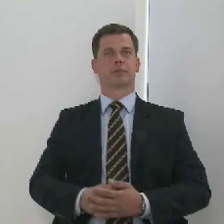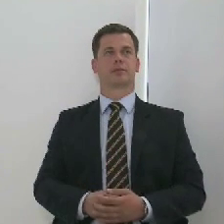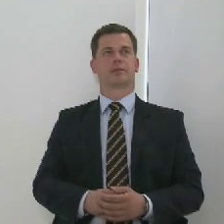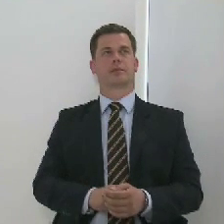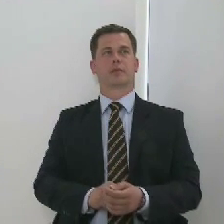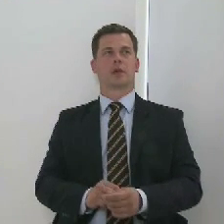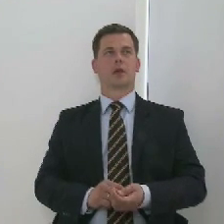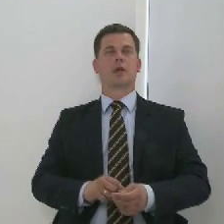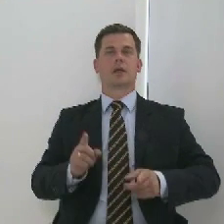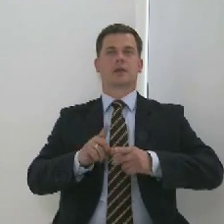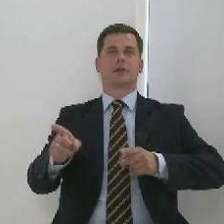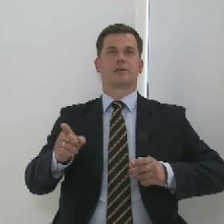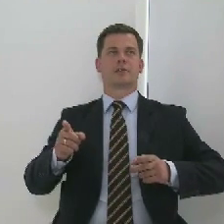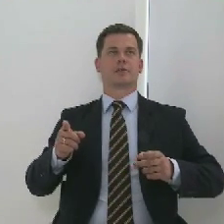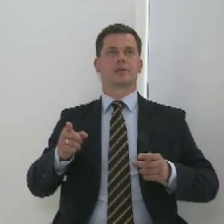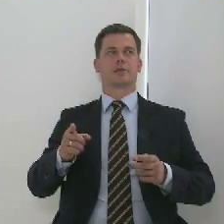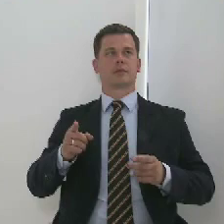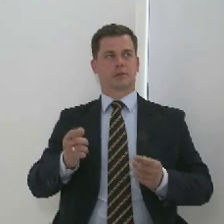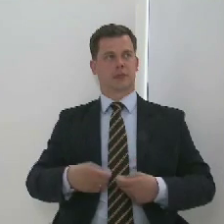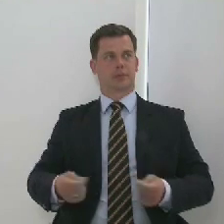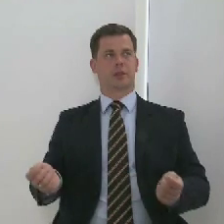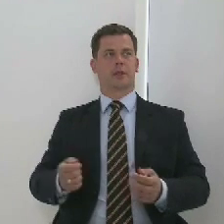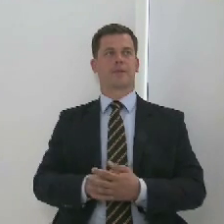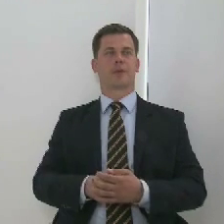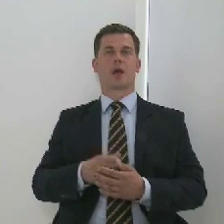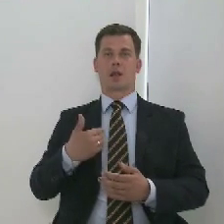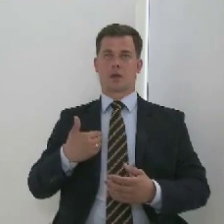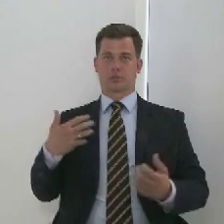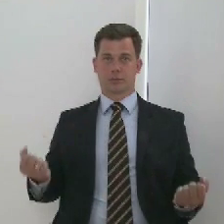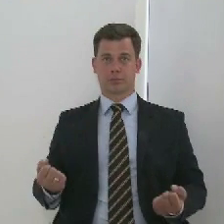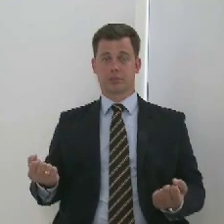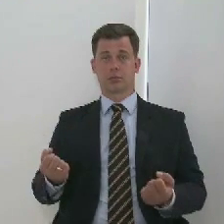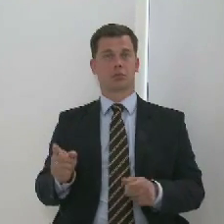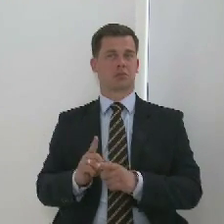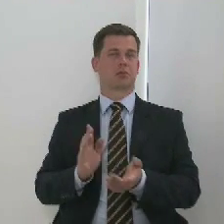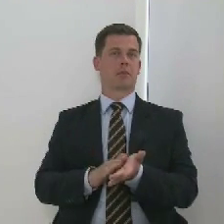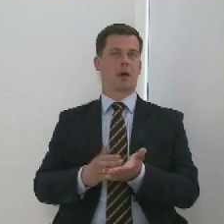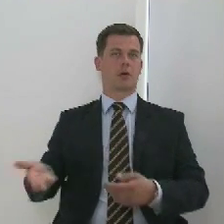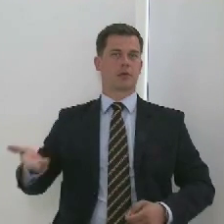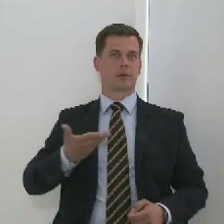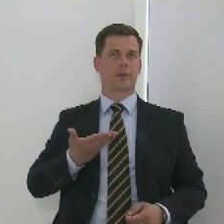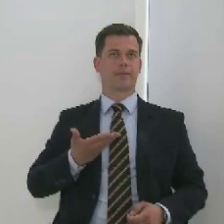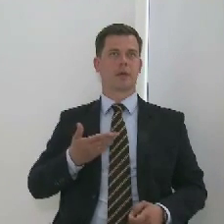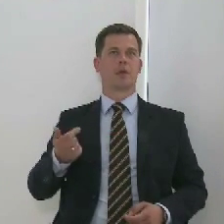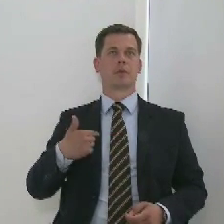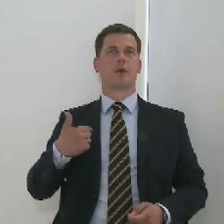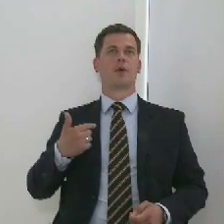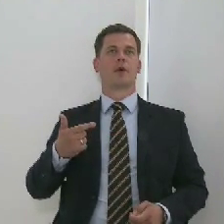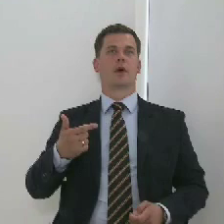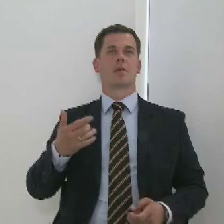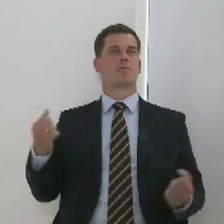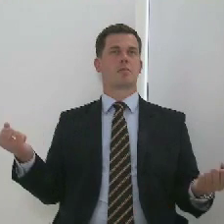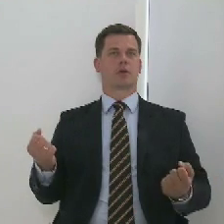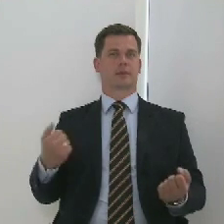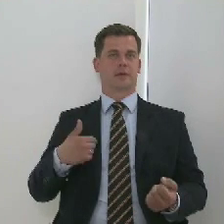przede wszystkim komercjalizacja badań i rozwoju. Nasze wysiłki zostały dostrzeżone również i zostaliśmy laureatem Nagrody Mocni